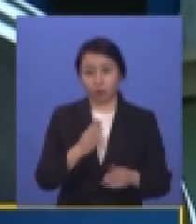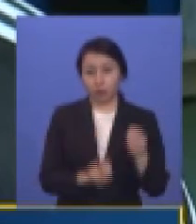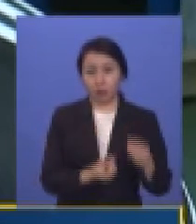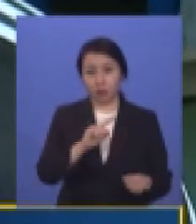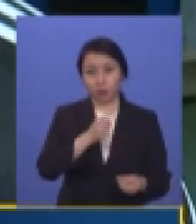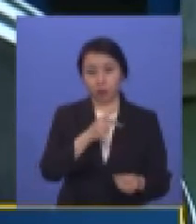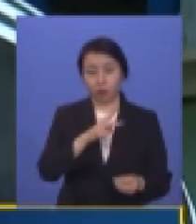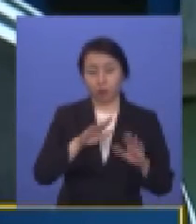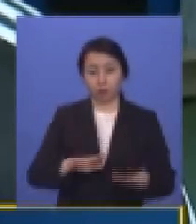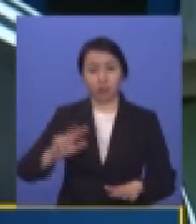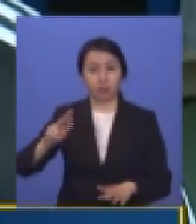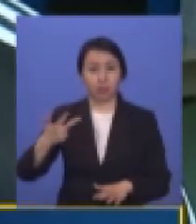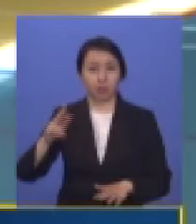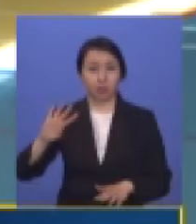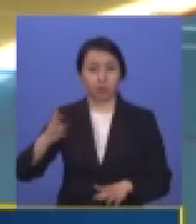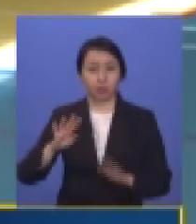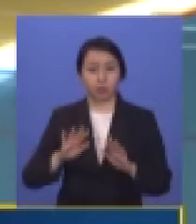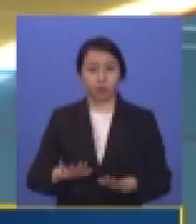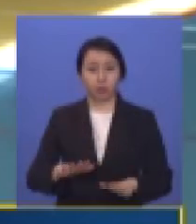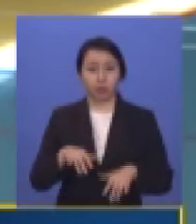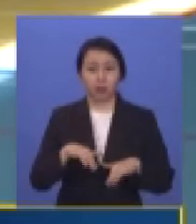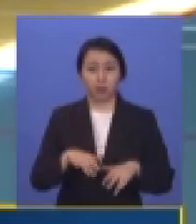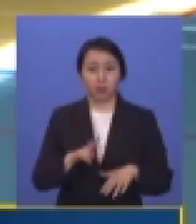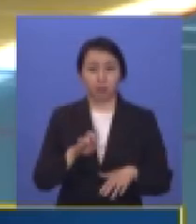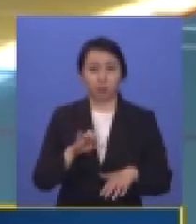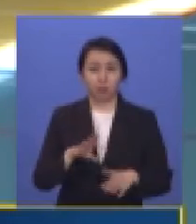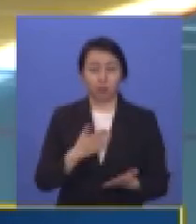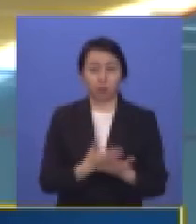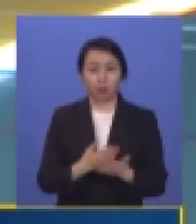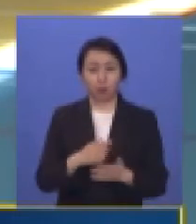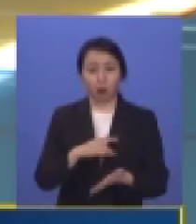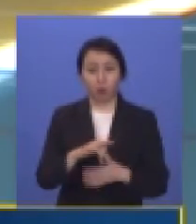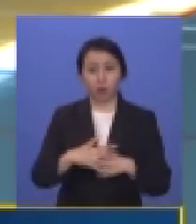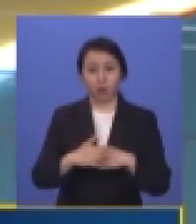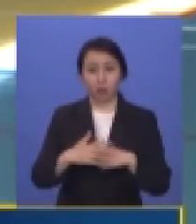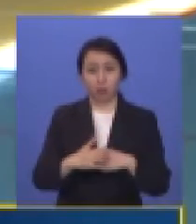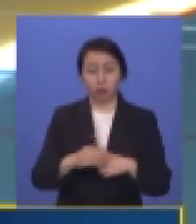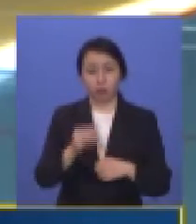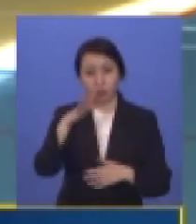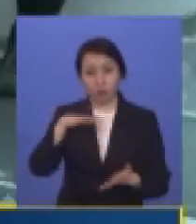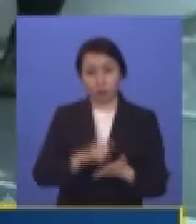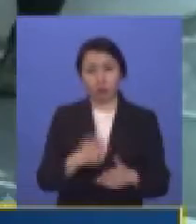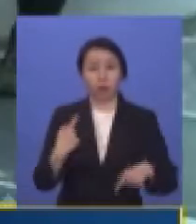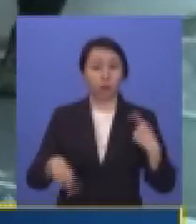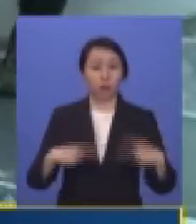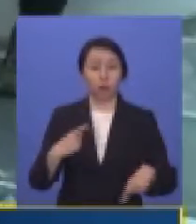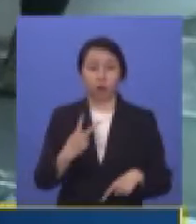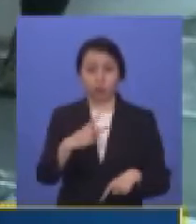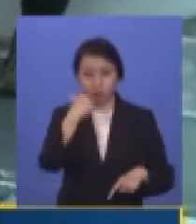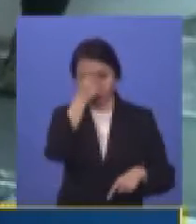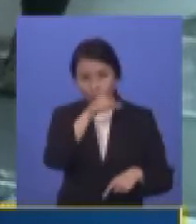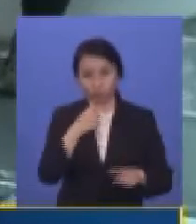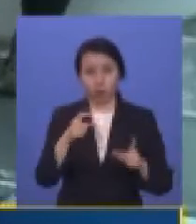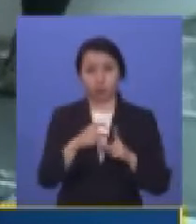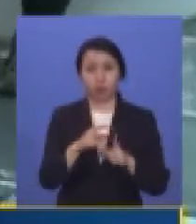второе место и за третье и четвертое. Дилара Беким представляет город Кокшетау. Школьница занимается футболом около 2 лет. По